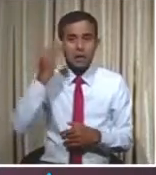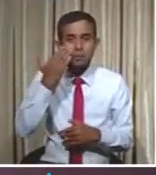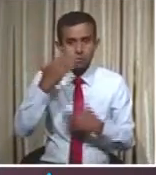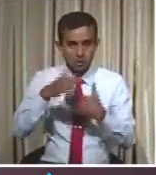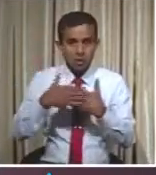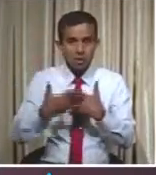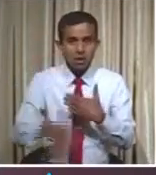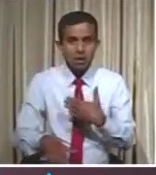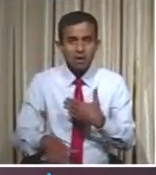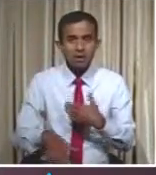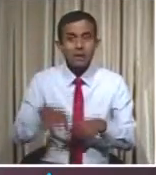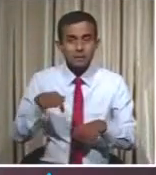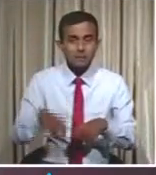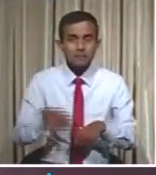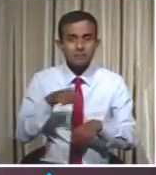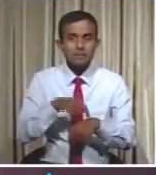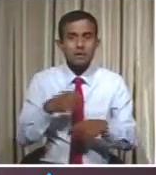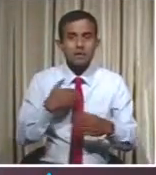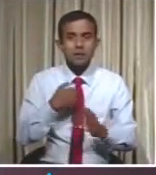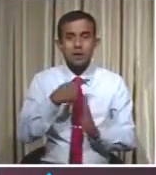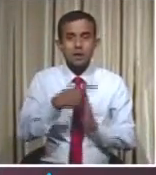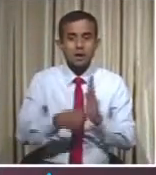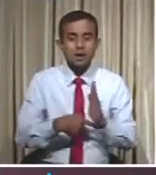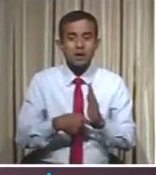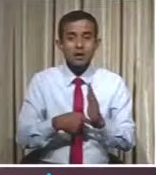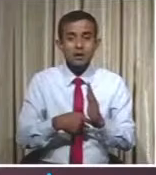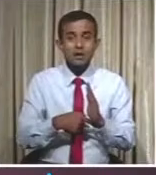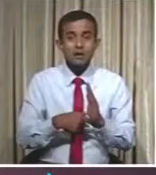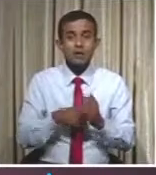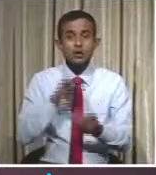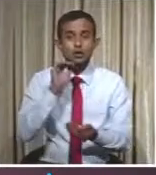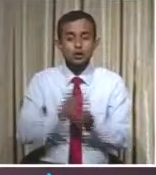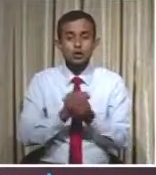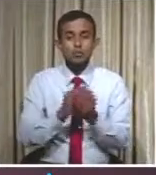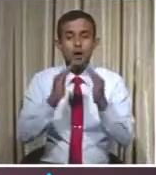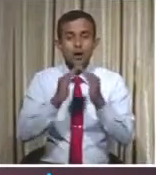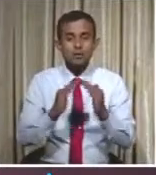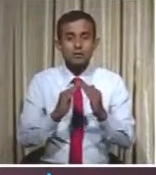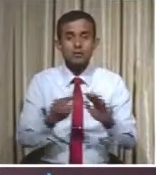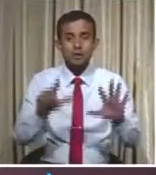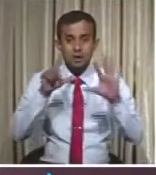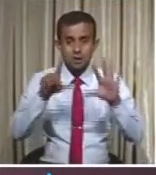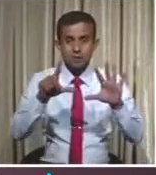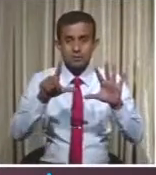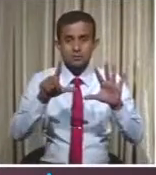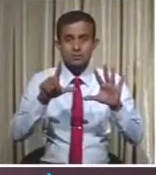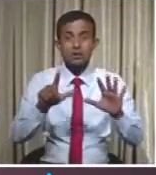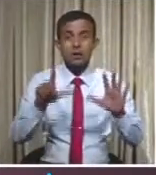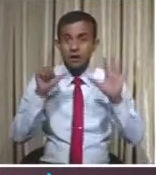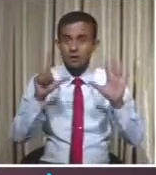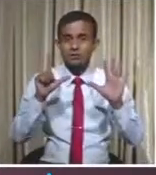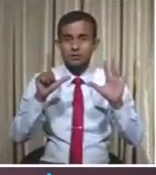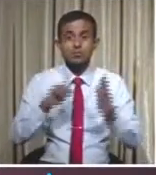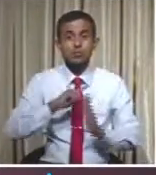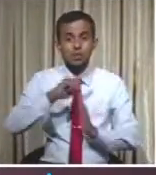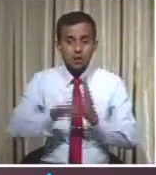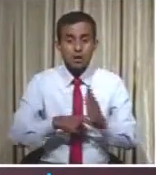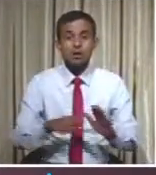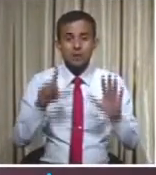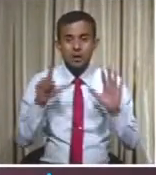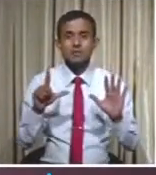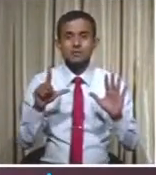දුන්නා. දැනටත් අපේ රටේ සේෆ් හවුසස් තියෙන්නේ 7යි. 7යි. මුළු රටටම